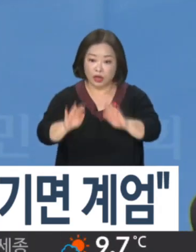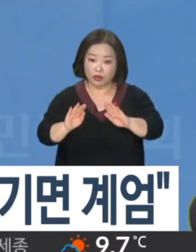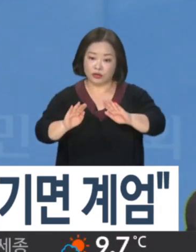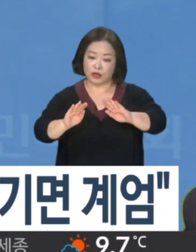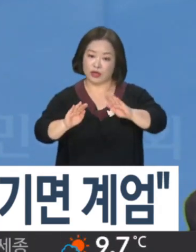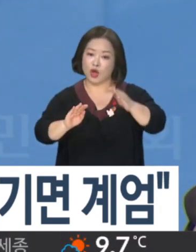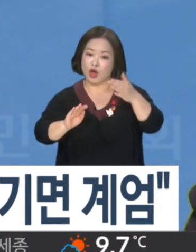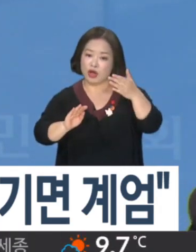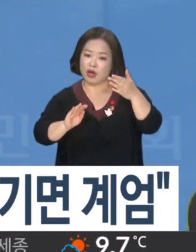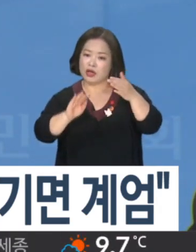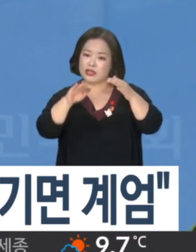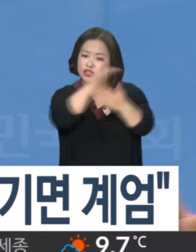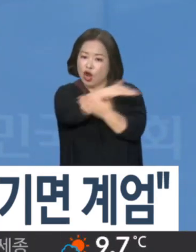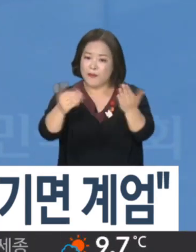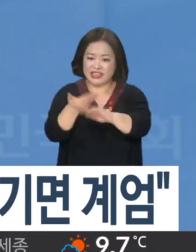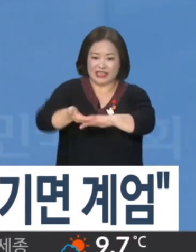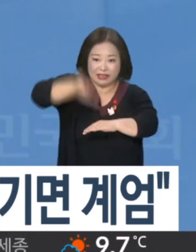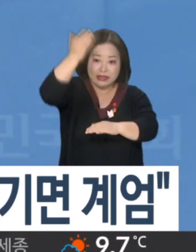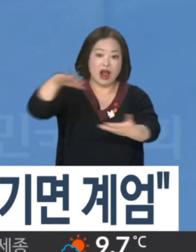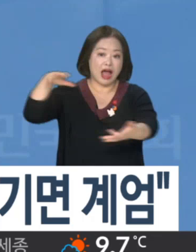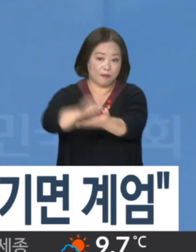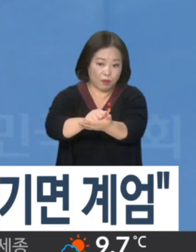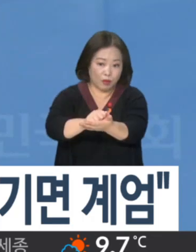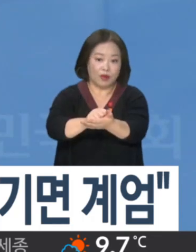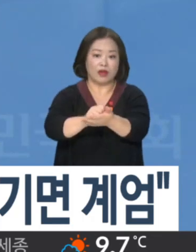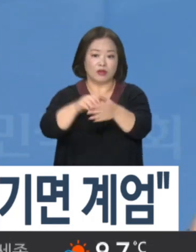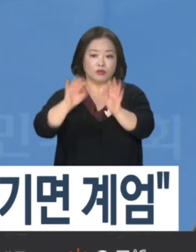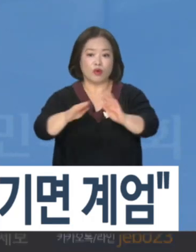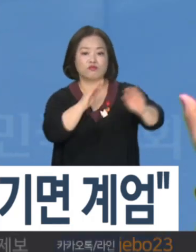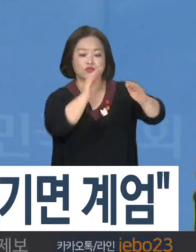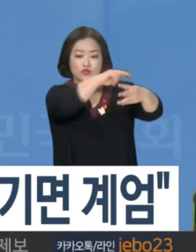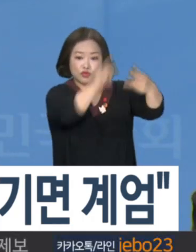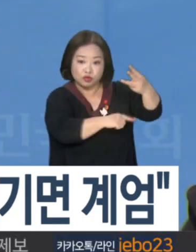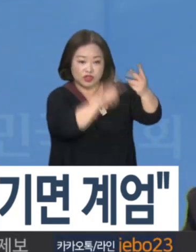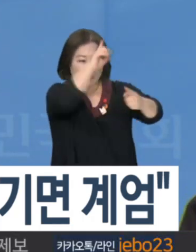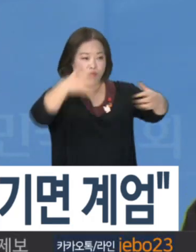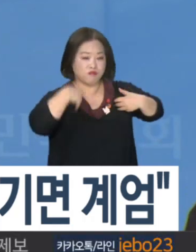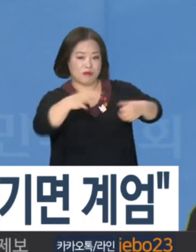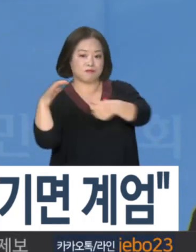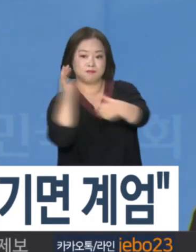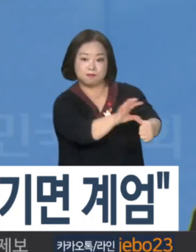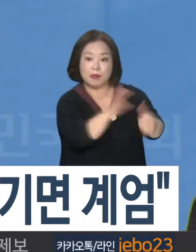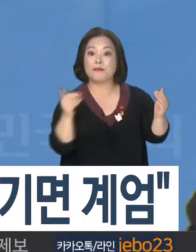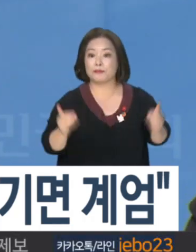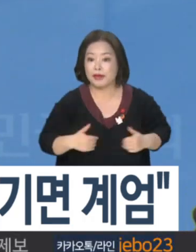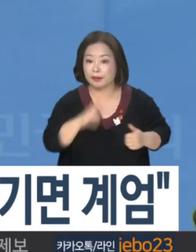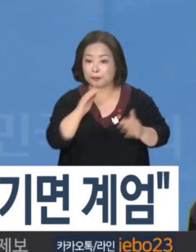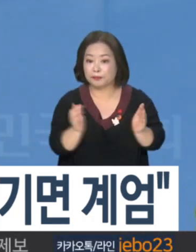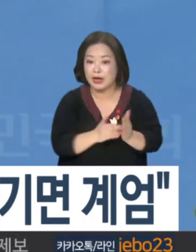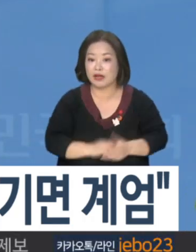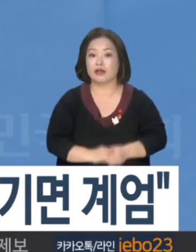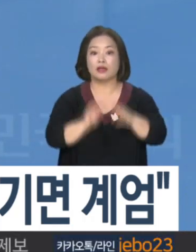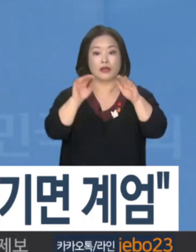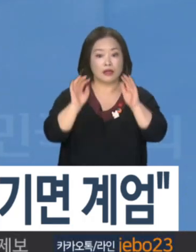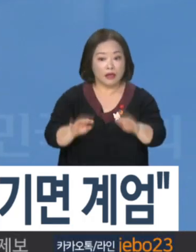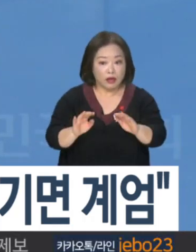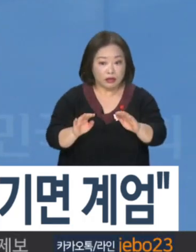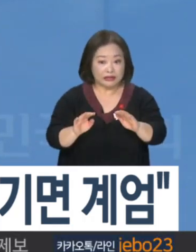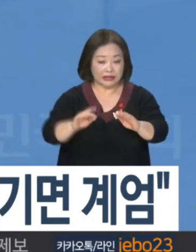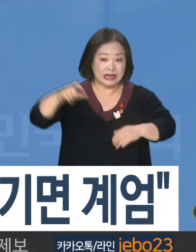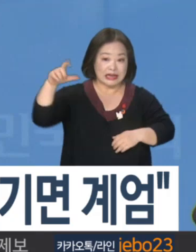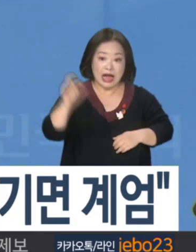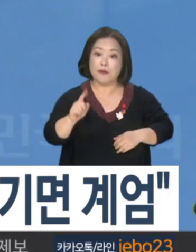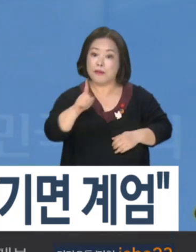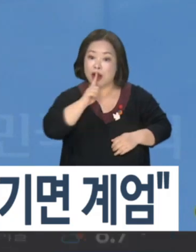전략을 통해 윤성열 정권 심판과 개엄 저지선을 반드시 확보해야 한다고 말했습니다 김의원의 이런 강성